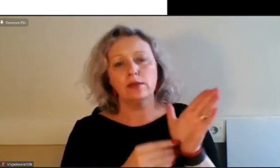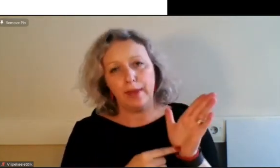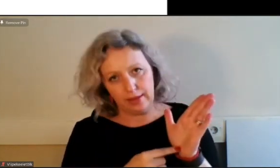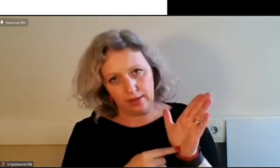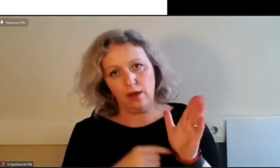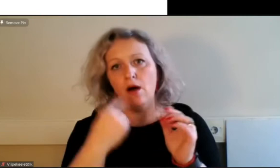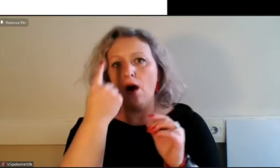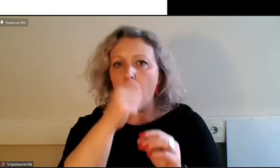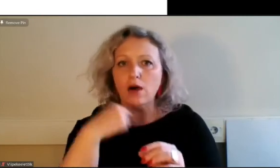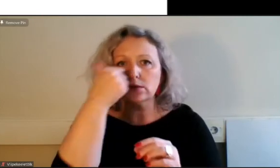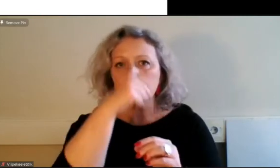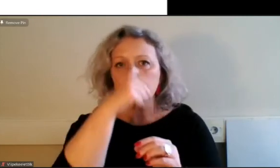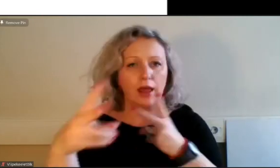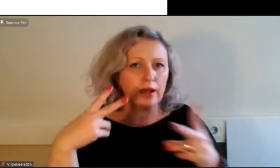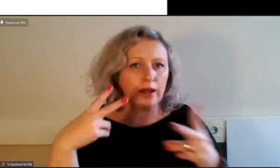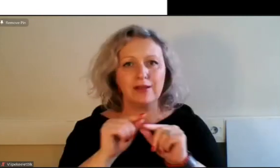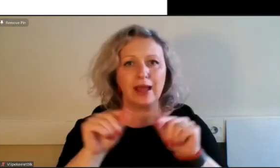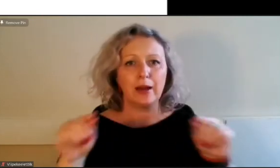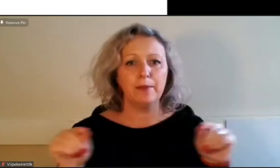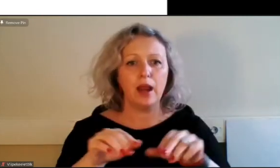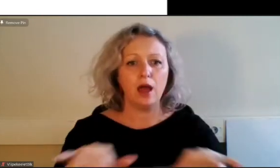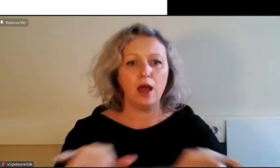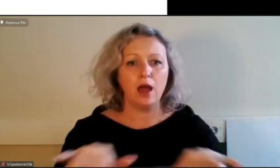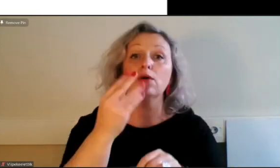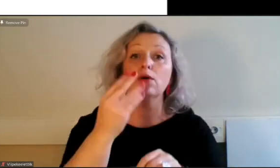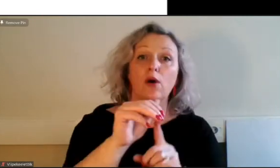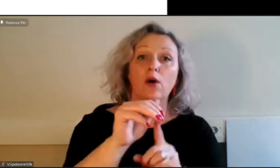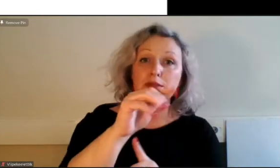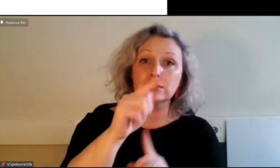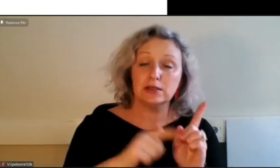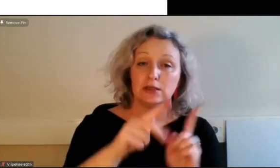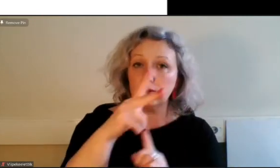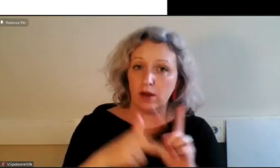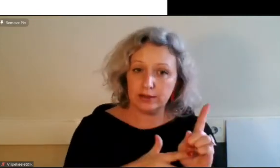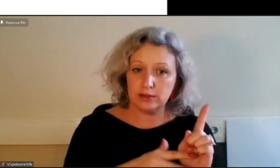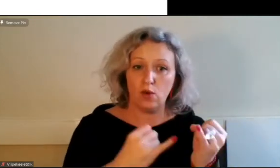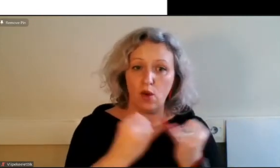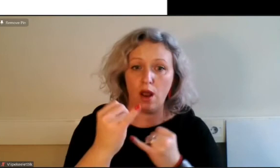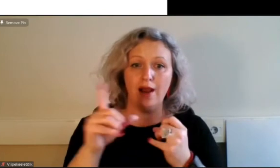väga varieeruv antikehade tase, siia, kus on väga kõrge ühtlane antikehade tase.